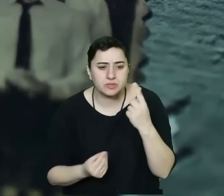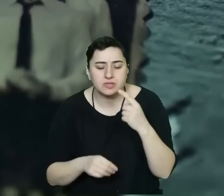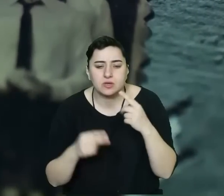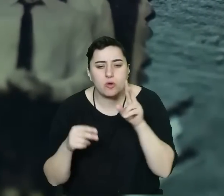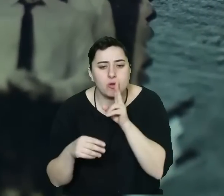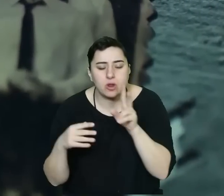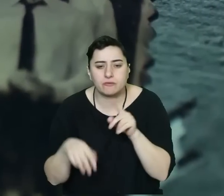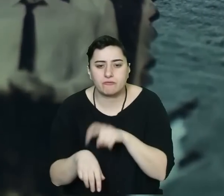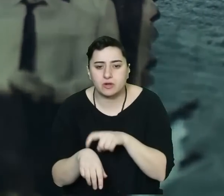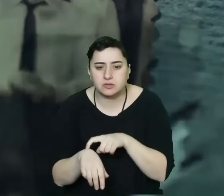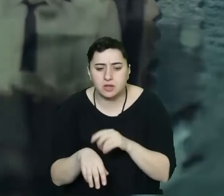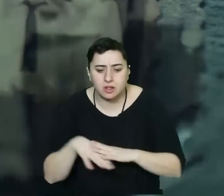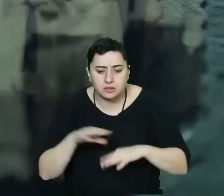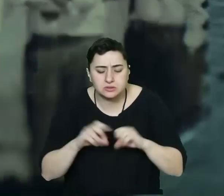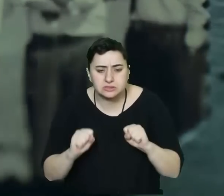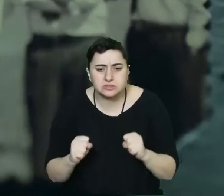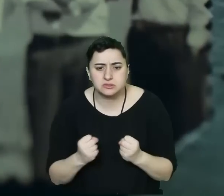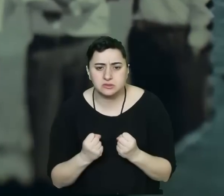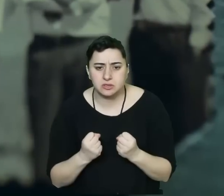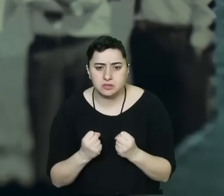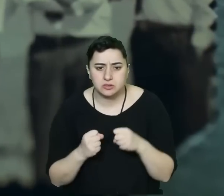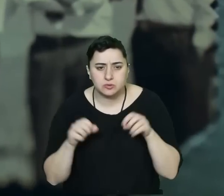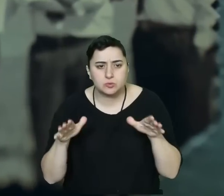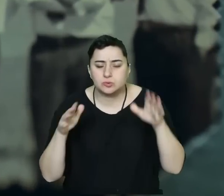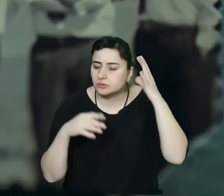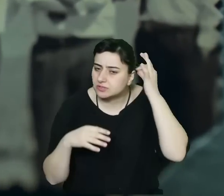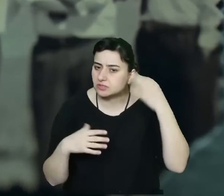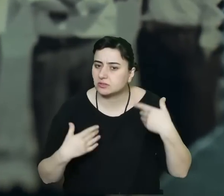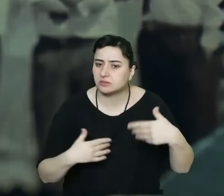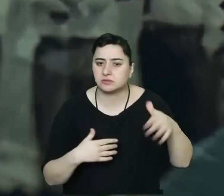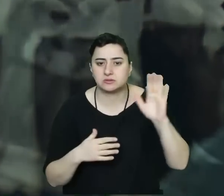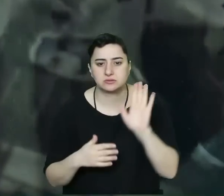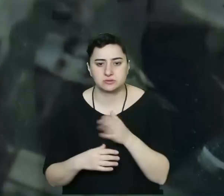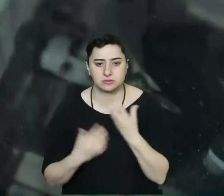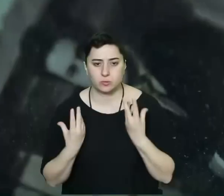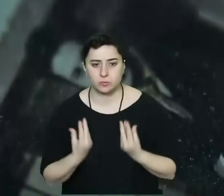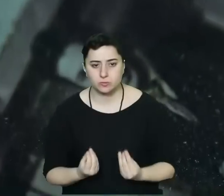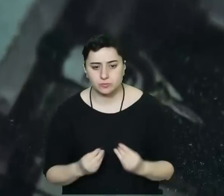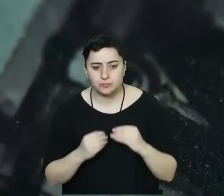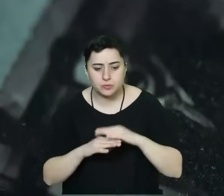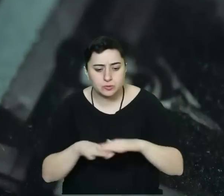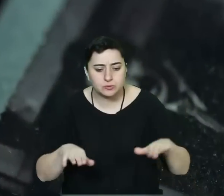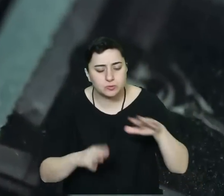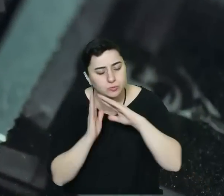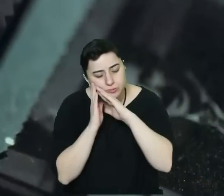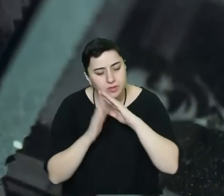vakti, kaskat ellerimin altında. Uçuşlu saçlar, bukleler. Üstünde uyuyan